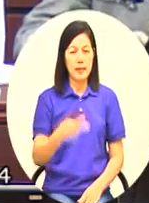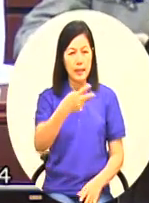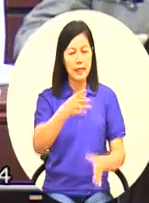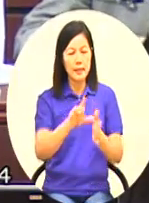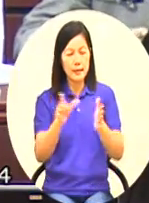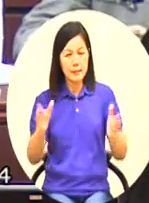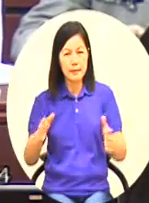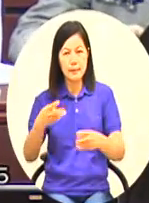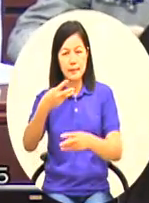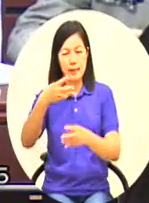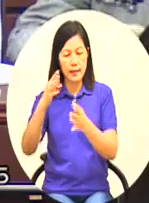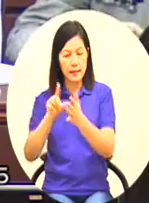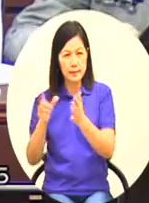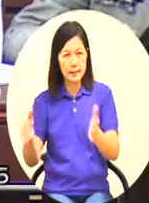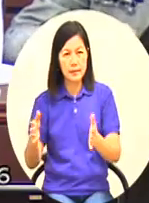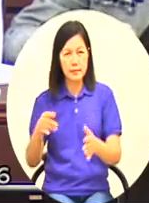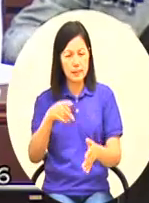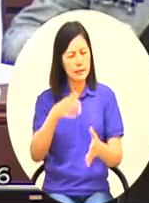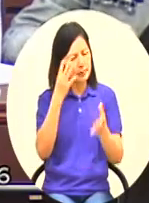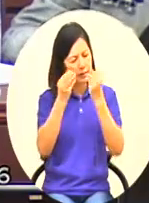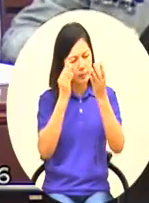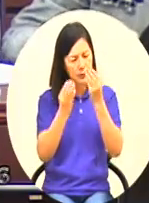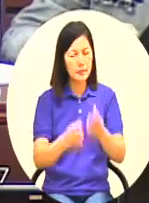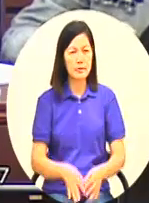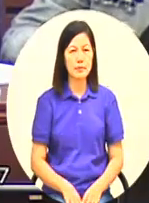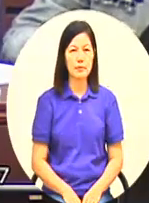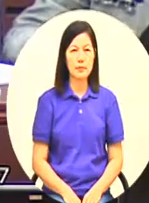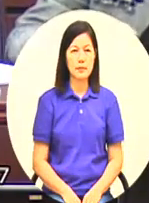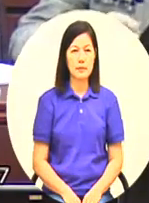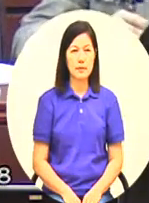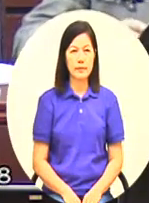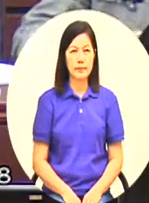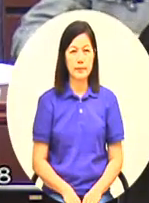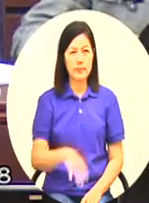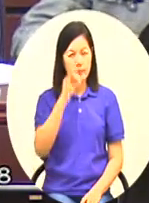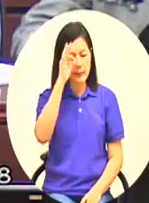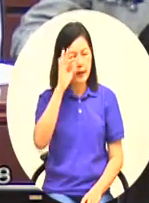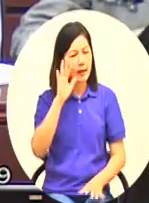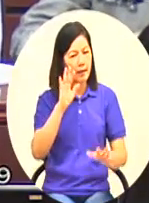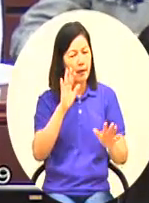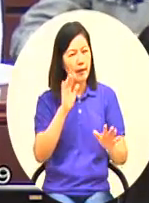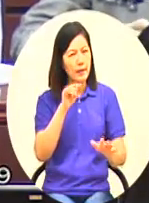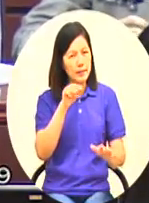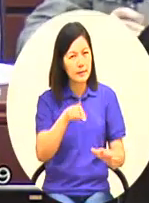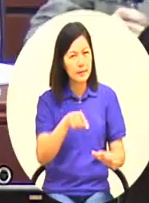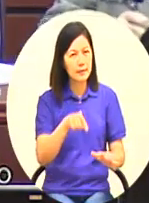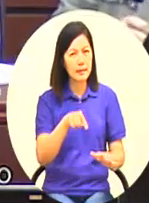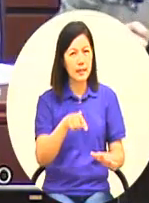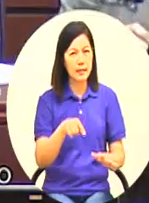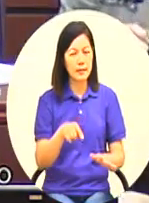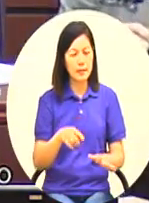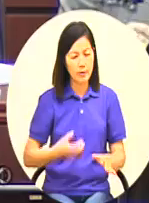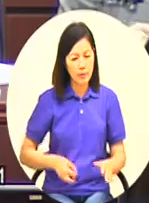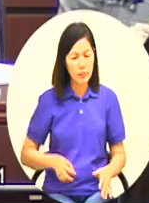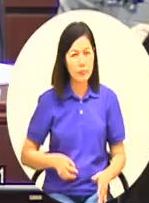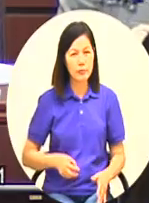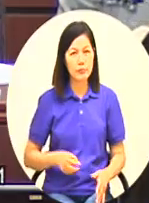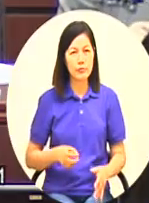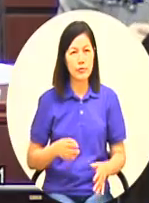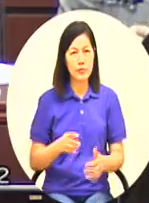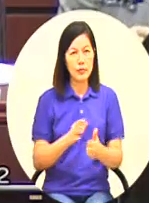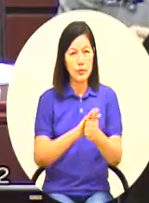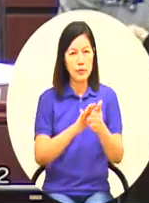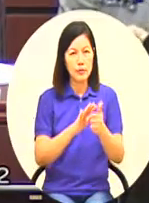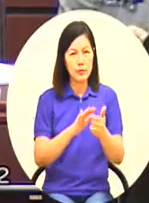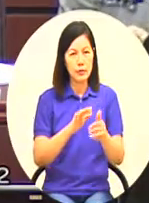期，吼，目前还阁无够清楚，啊，看起来就是讲整体来看，就是讲对于孕妇产生小头，感染支卡在小头